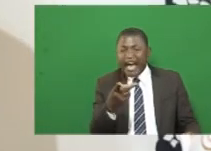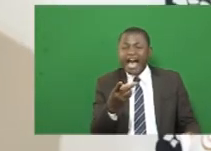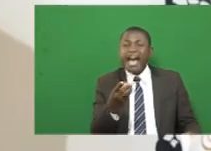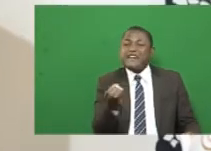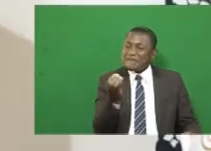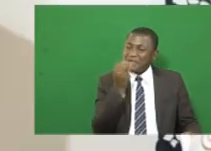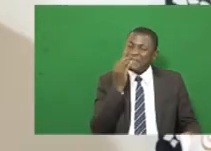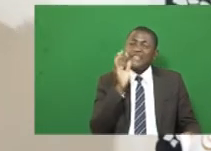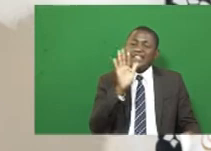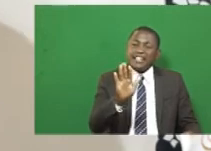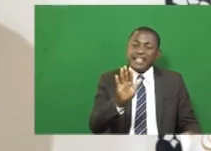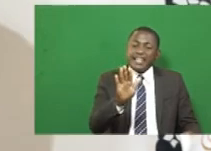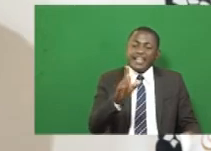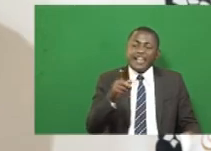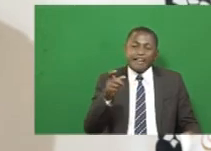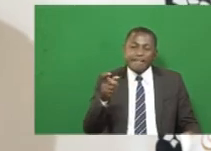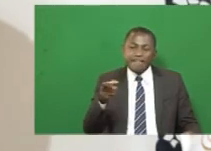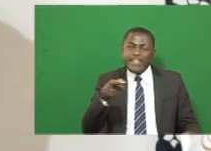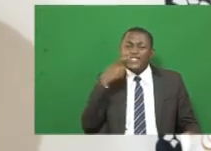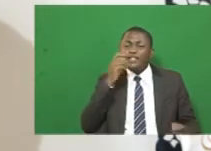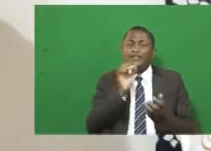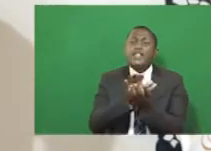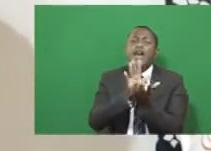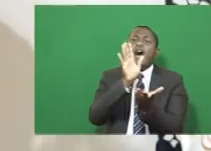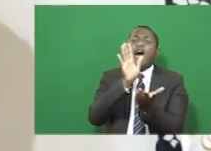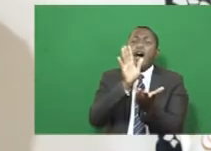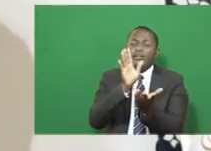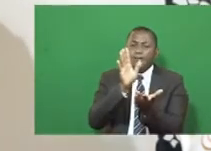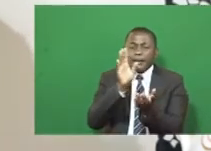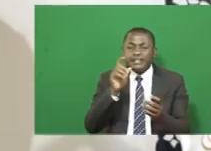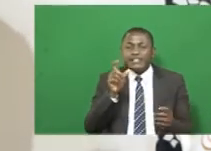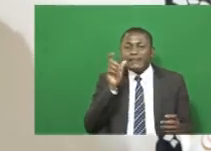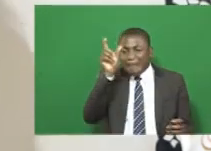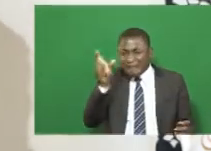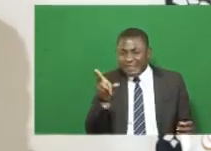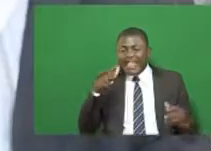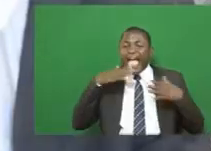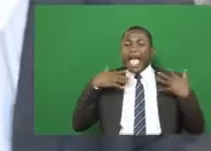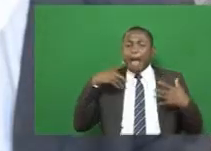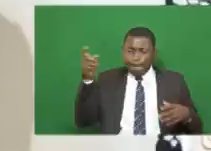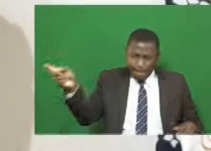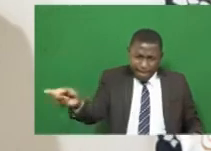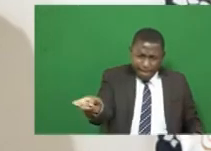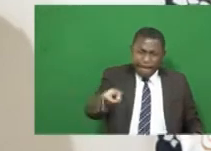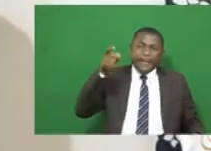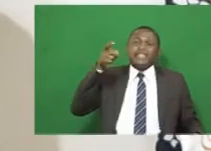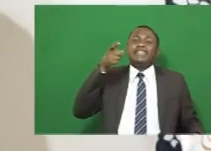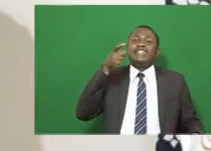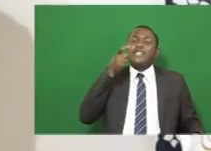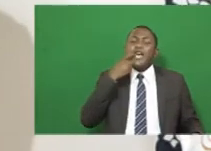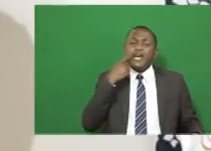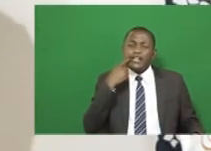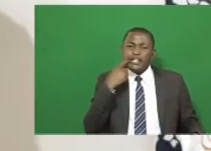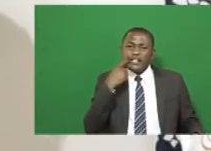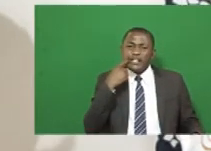Alright. Saka paino suko shama iti metaka. Eh. Muraure ari kutofara kuti zvangu zvaita ndakuno jika fish. Eh. Iyo inotosunzwa